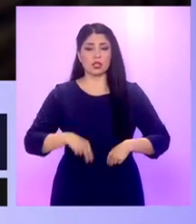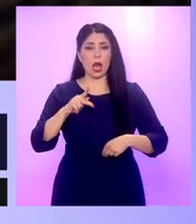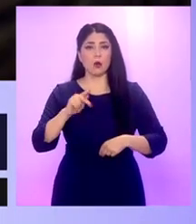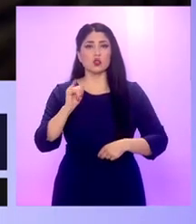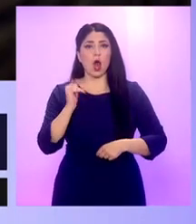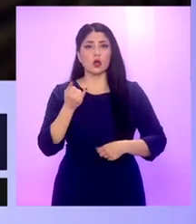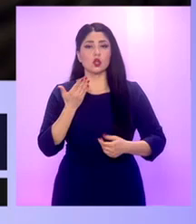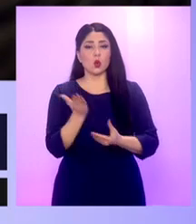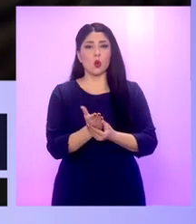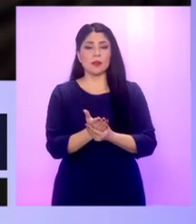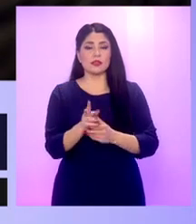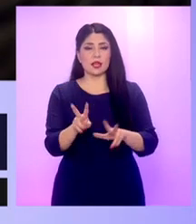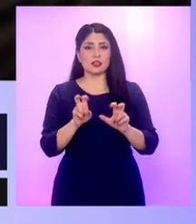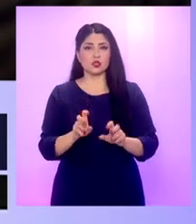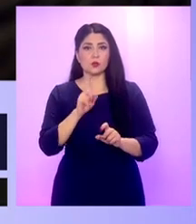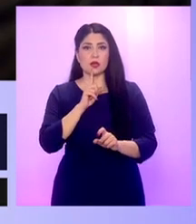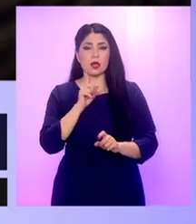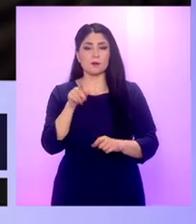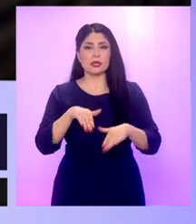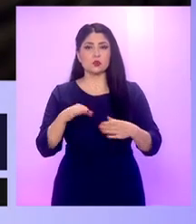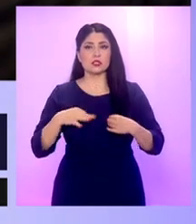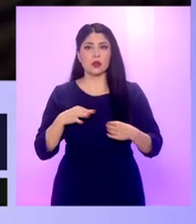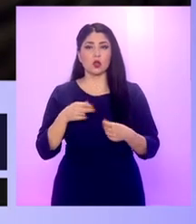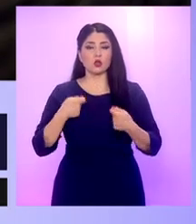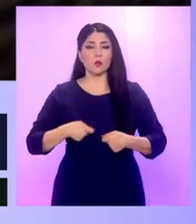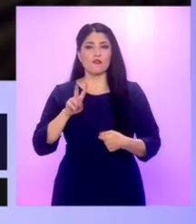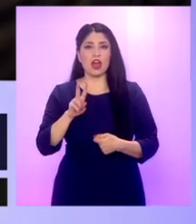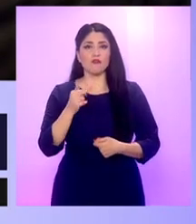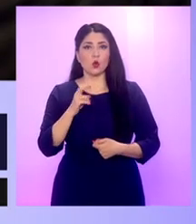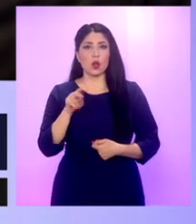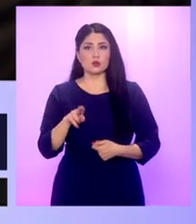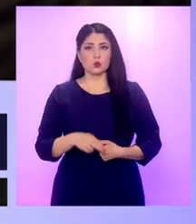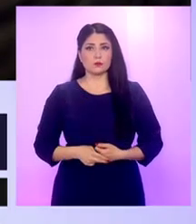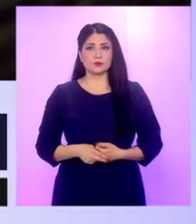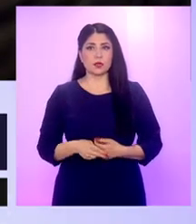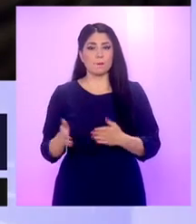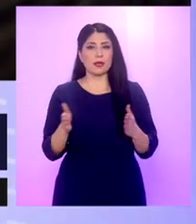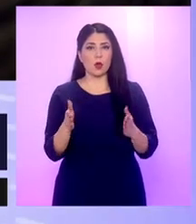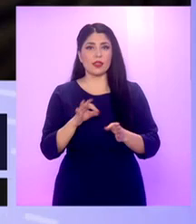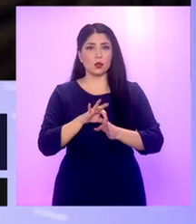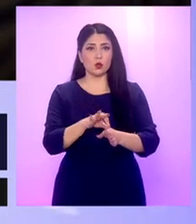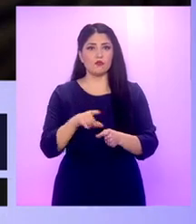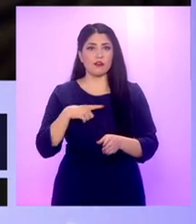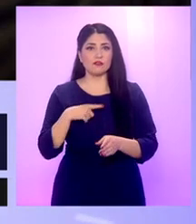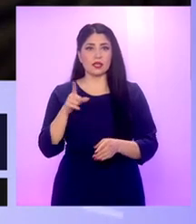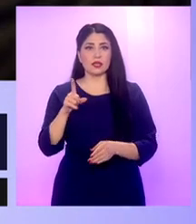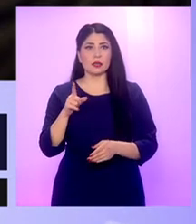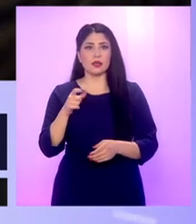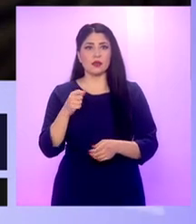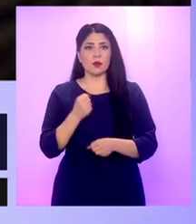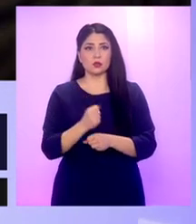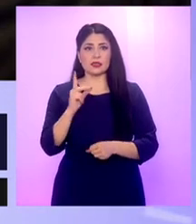Iohannis documentele de revocare din funcția de ministru al sănătății a domnului Vlad Voiculescu. Interimatul funcției va fi asigurat de către domnul Dan